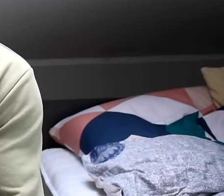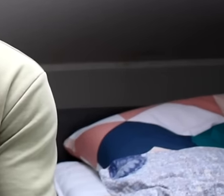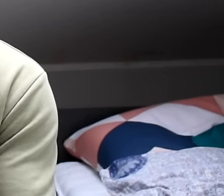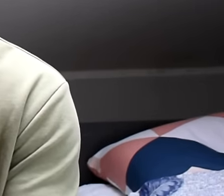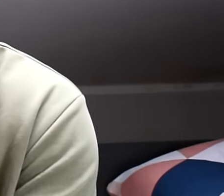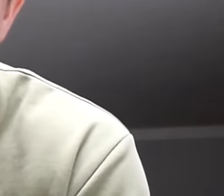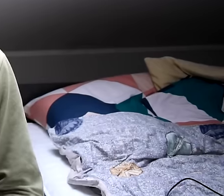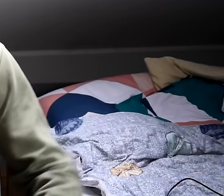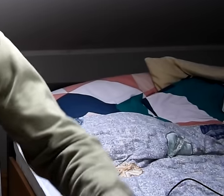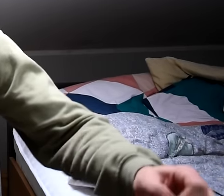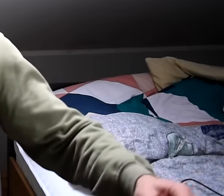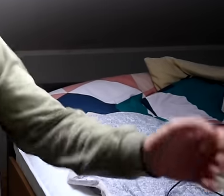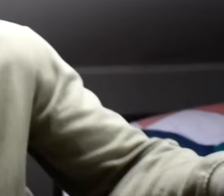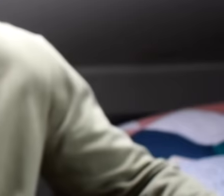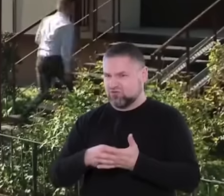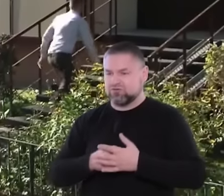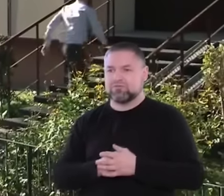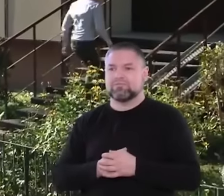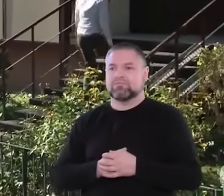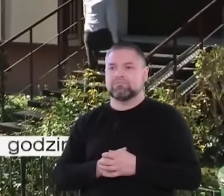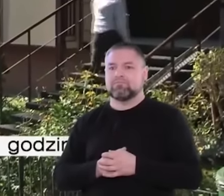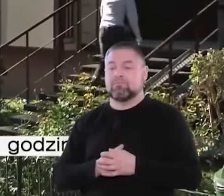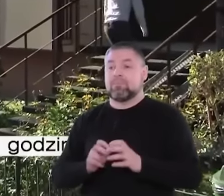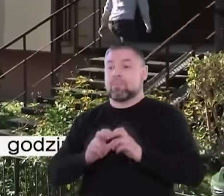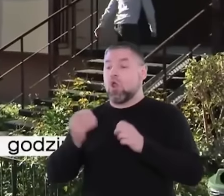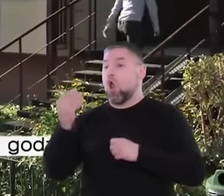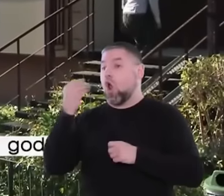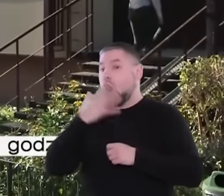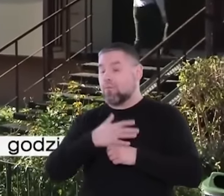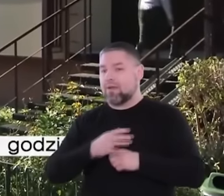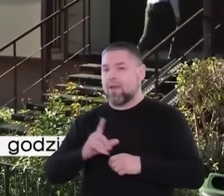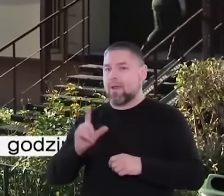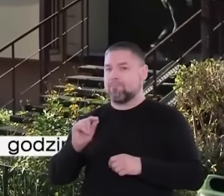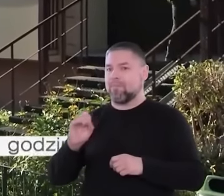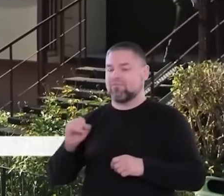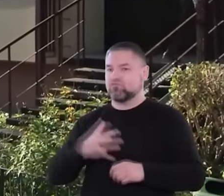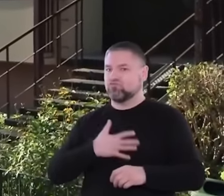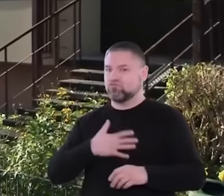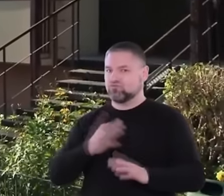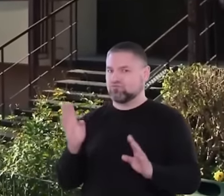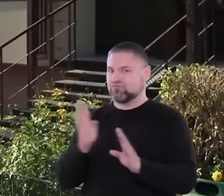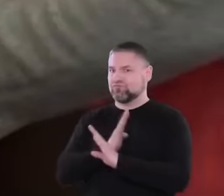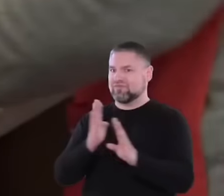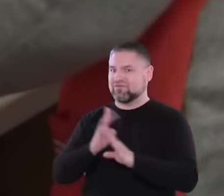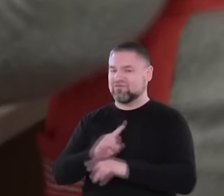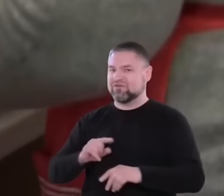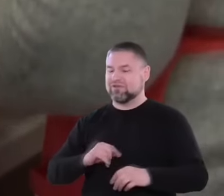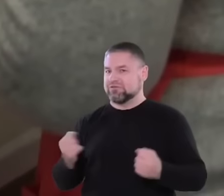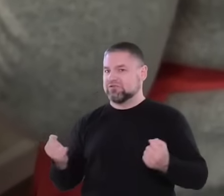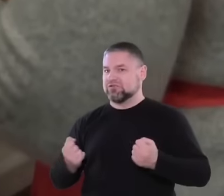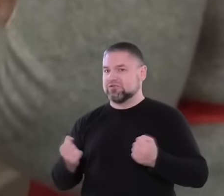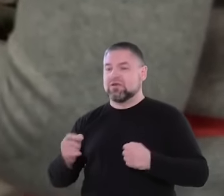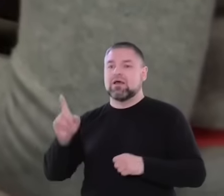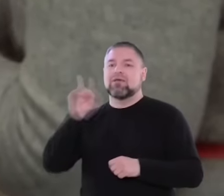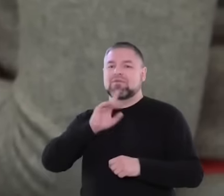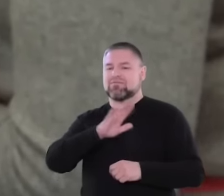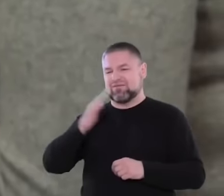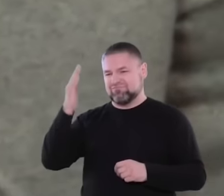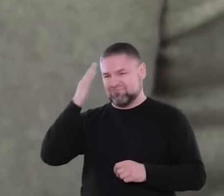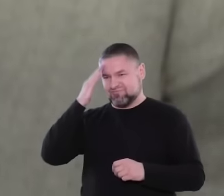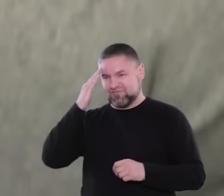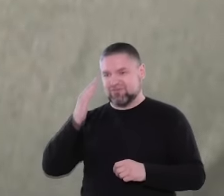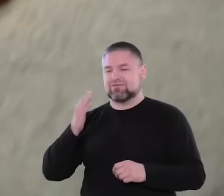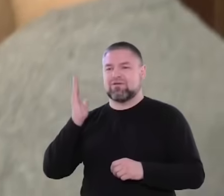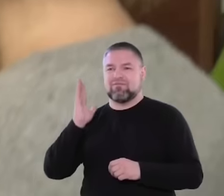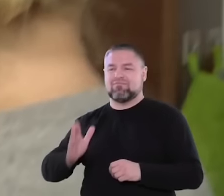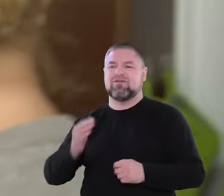miał walkę po łebie. Podczas obiadu Paweł czuł, że atmosfera jest bardzo napięta. Mężczyzna zdaje sobie sprawę, że